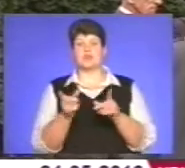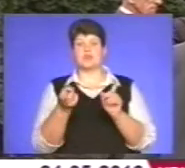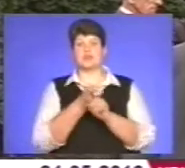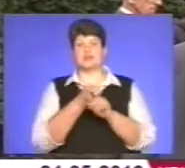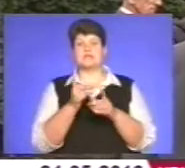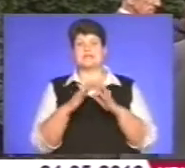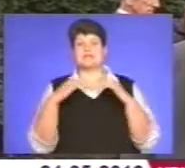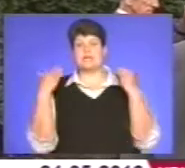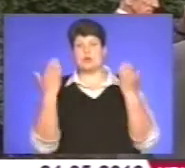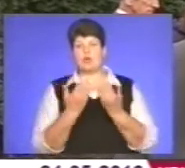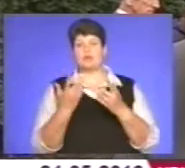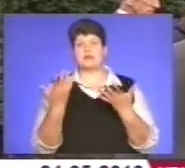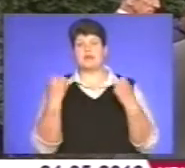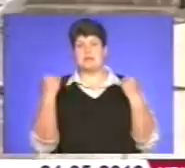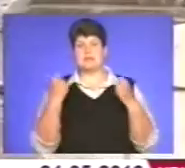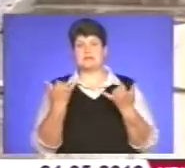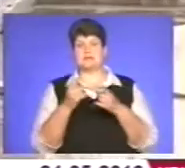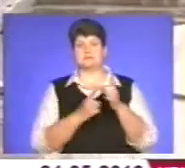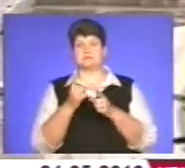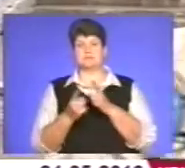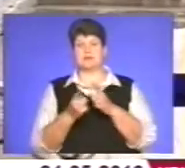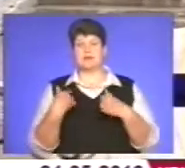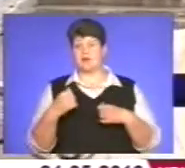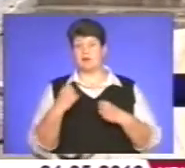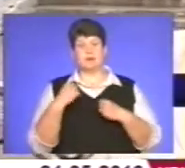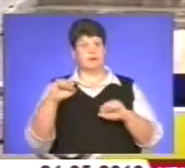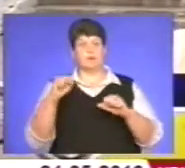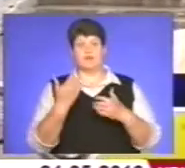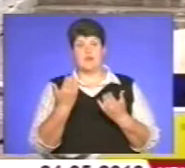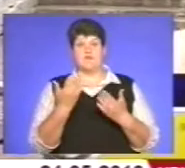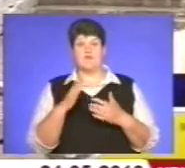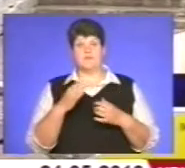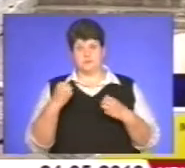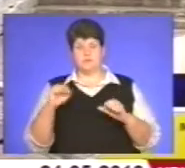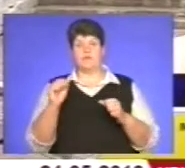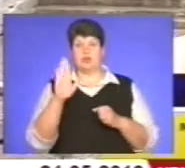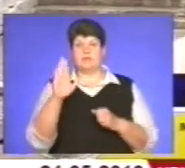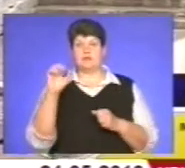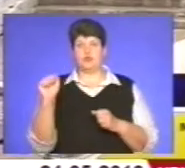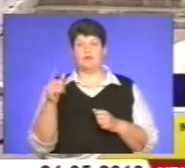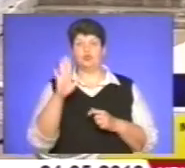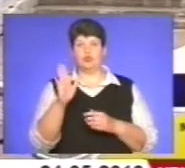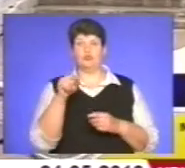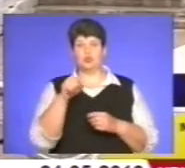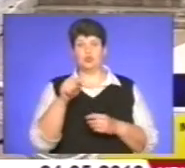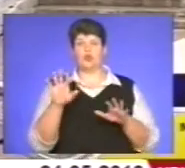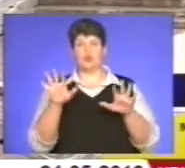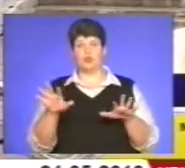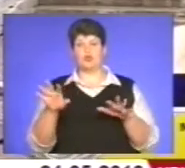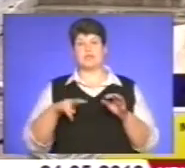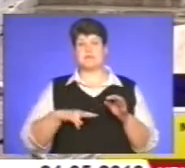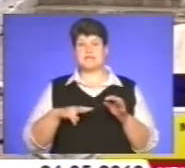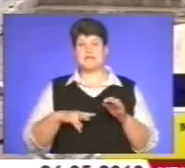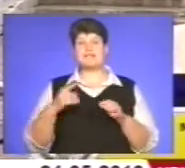от стадіоном, який тут реконструюється. Така відвага Валентина Антоновича, тому що він був тут головою адміністрації,